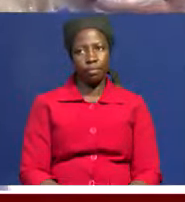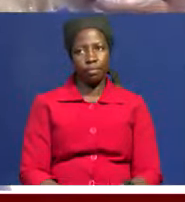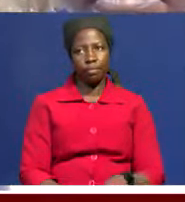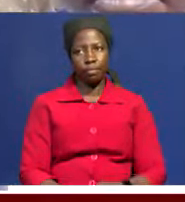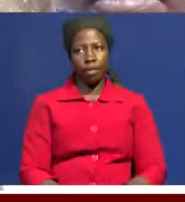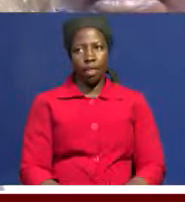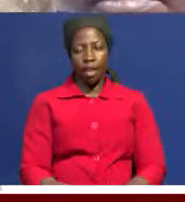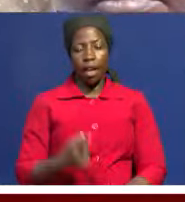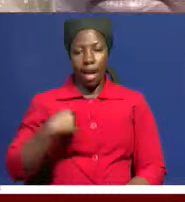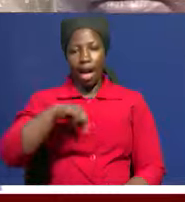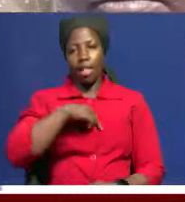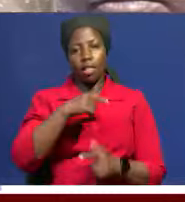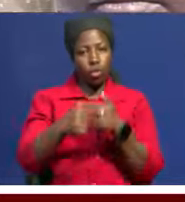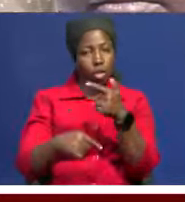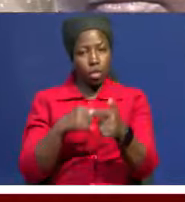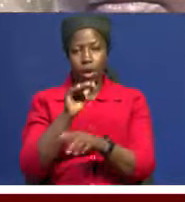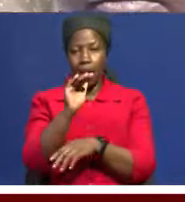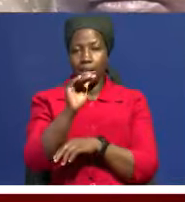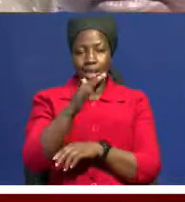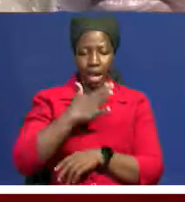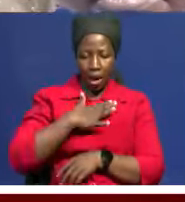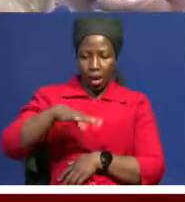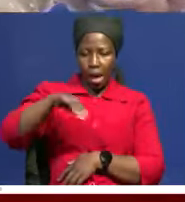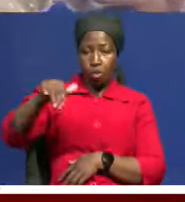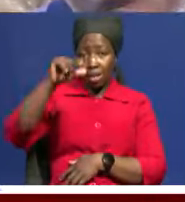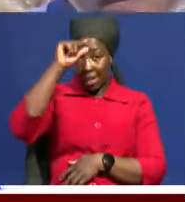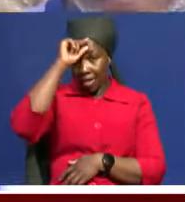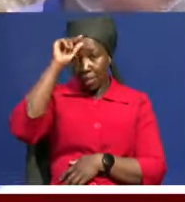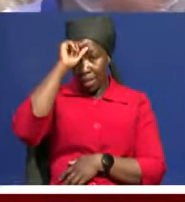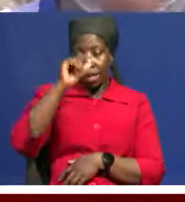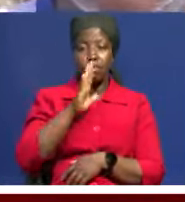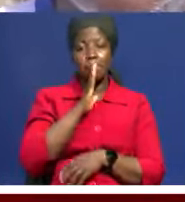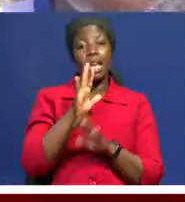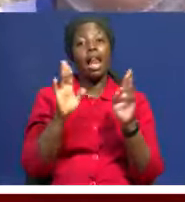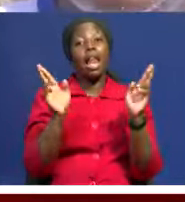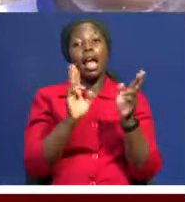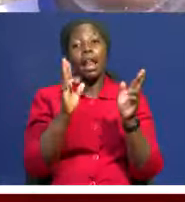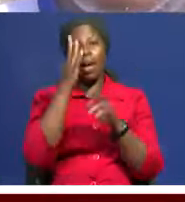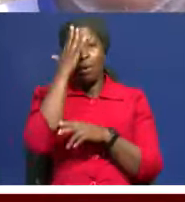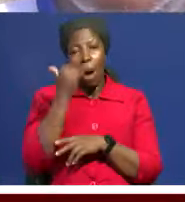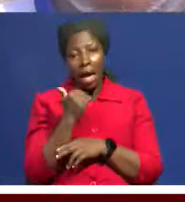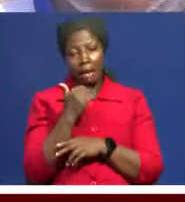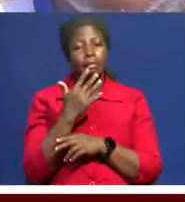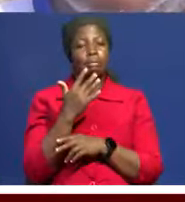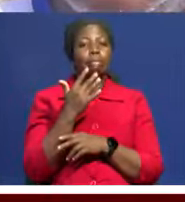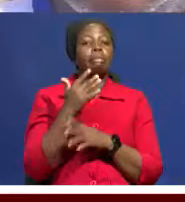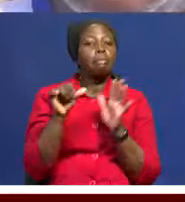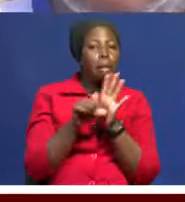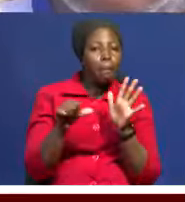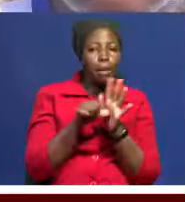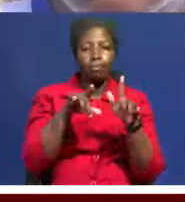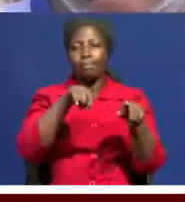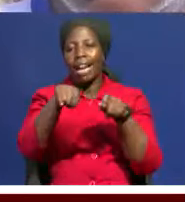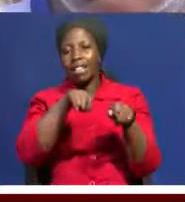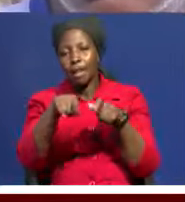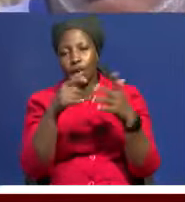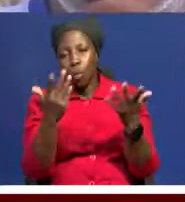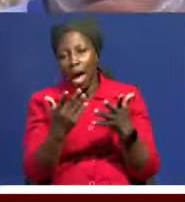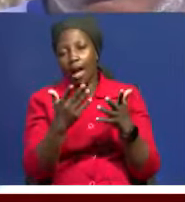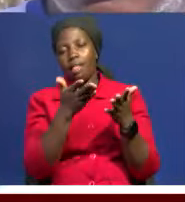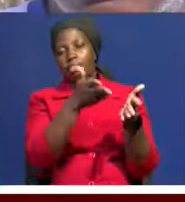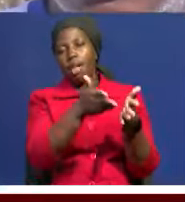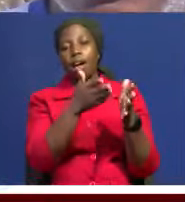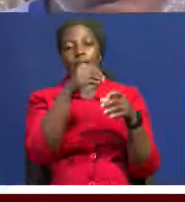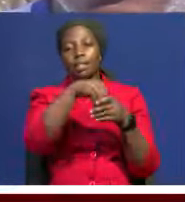nai kim serali yetu kati wawe kwa tayari kwa sabu mambo ya disaster management ik kwa kati wae mikati mzuri